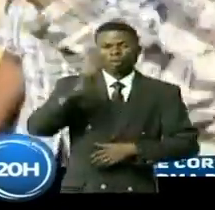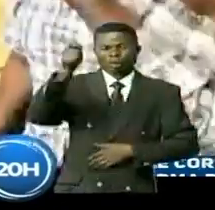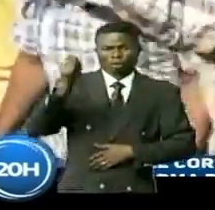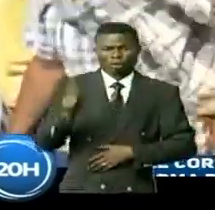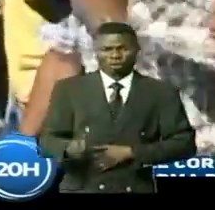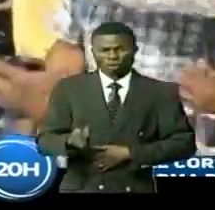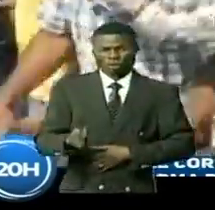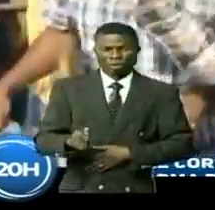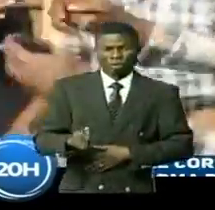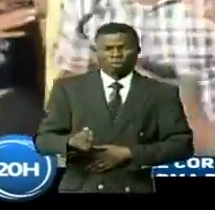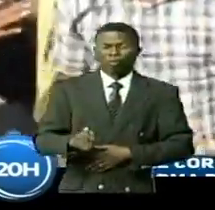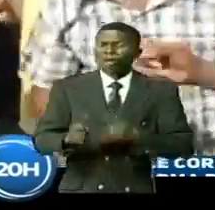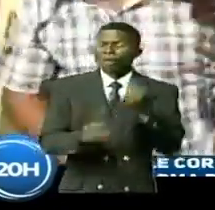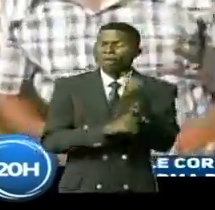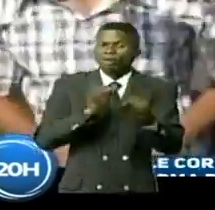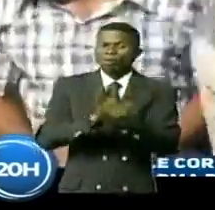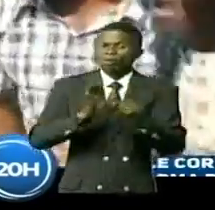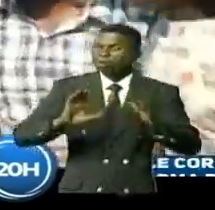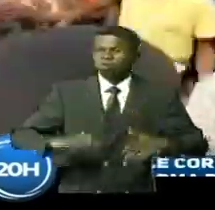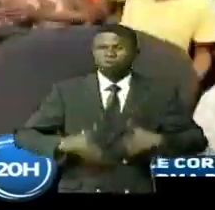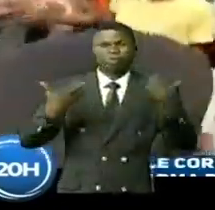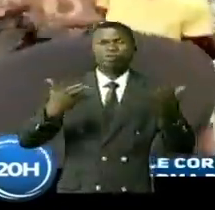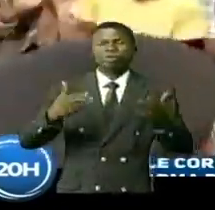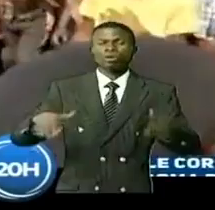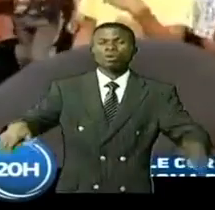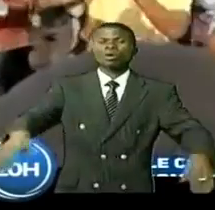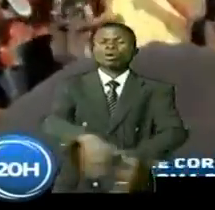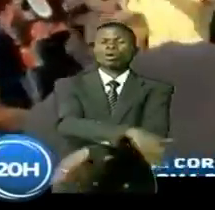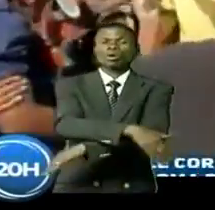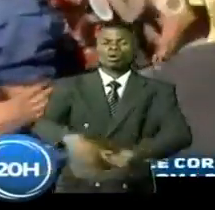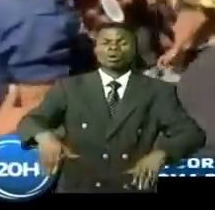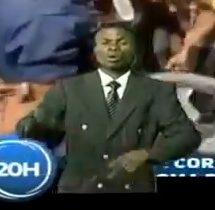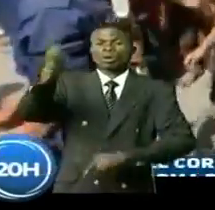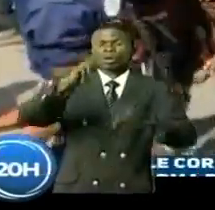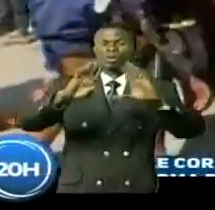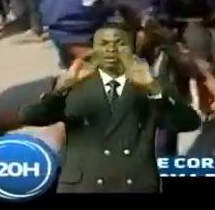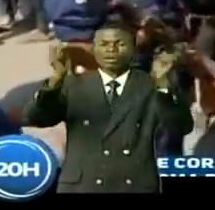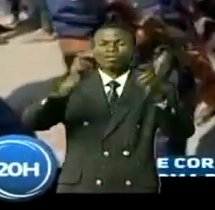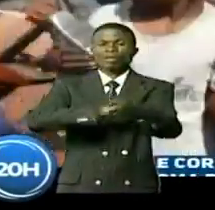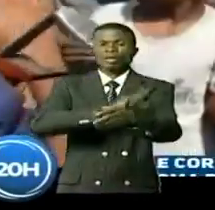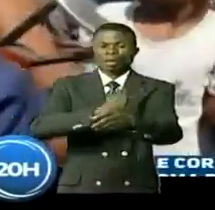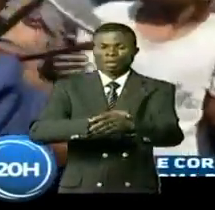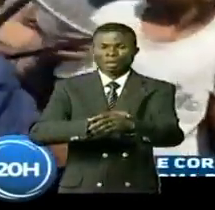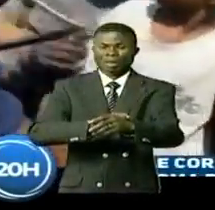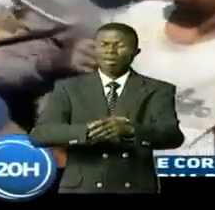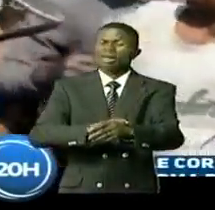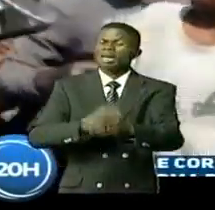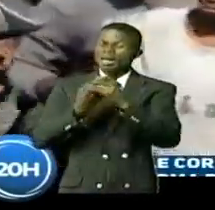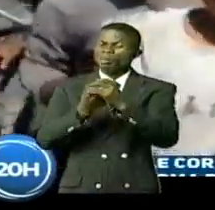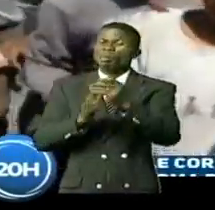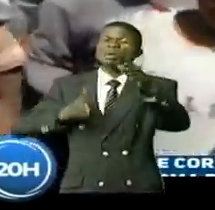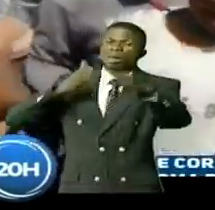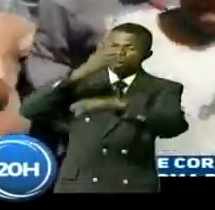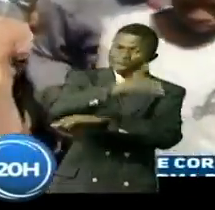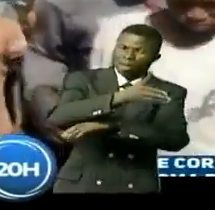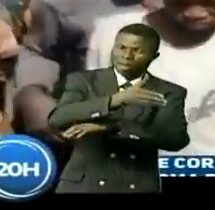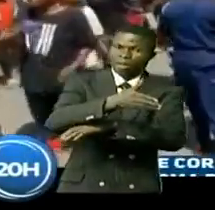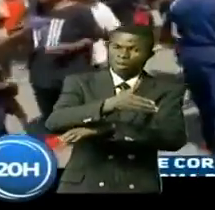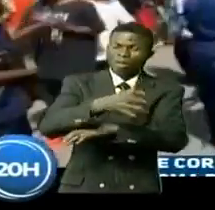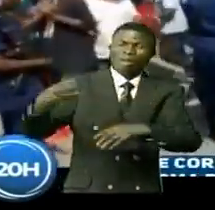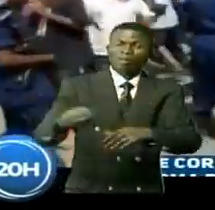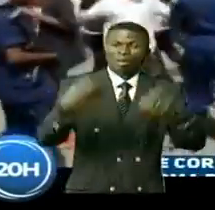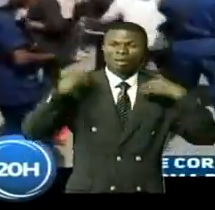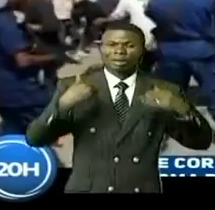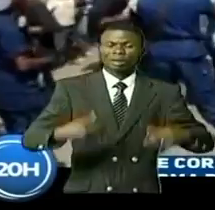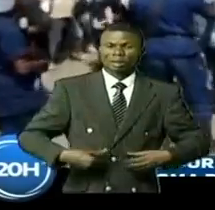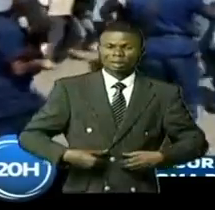La tension est montée d'un cran à la petite barrière. Les habitants de Goma prêts à briser la barrière pour récupérer le corps